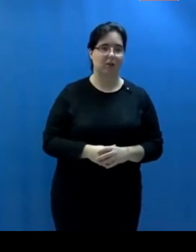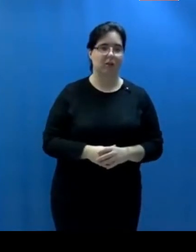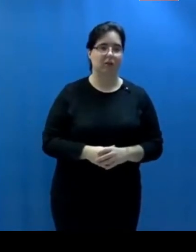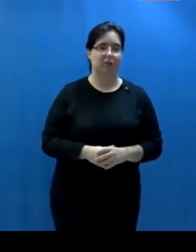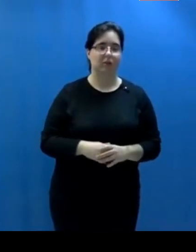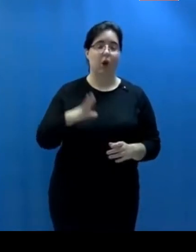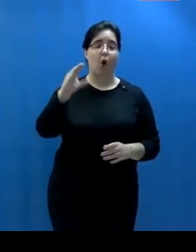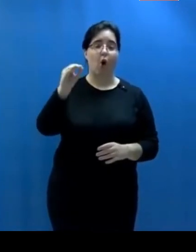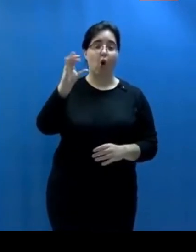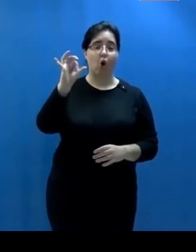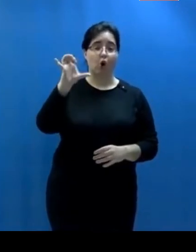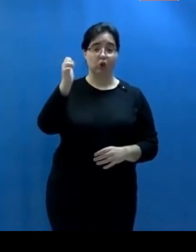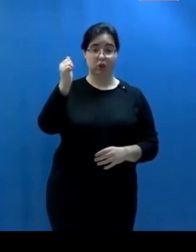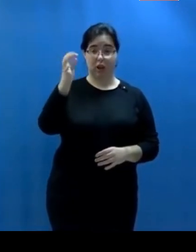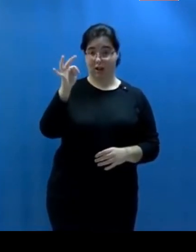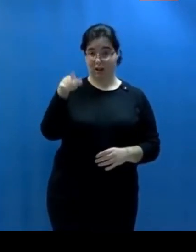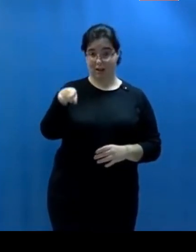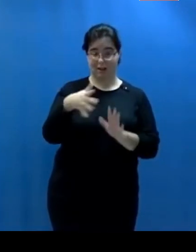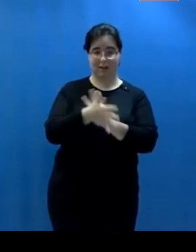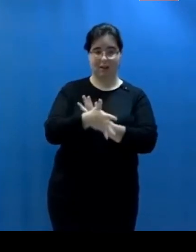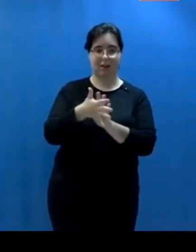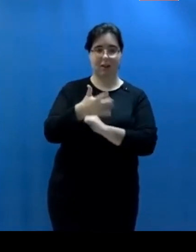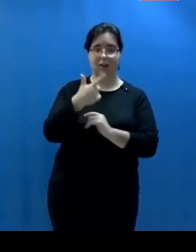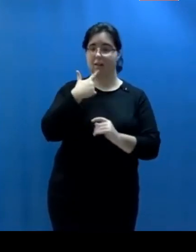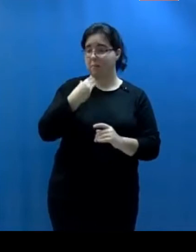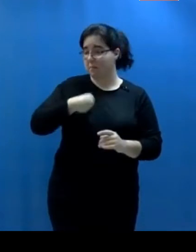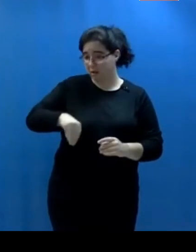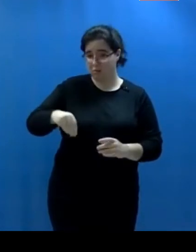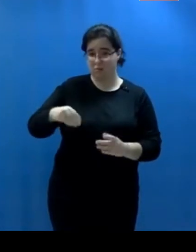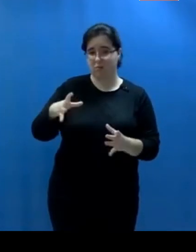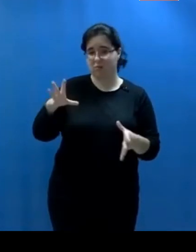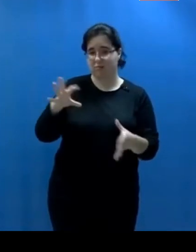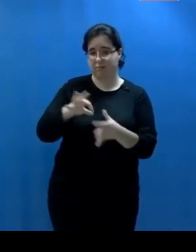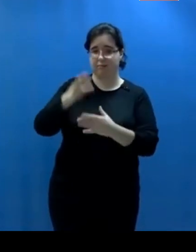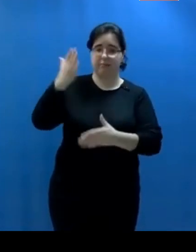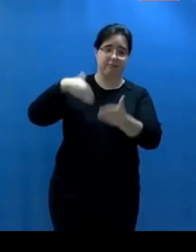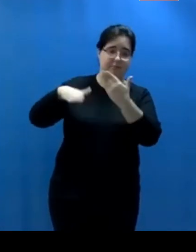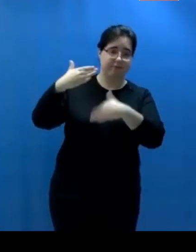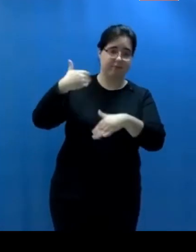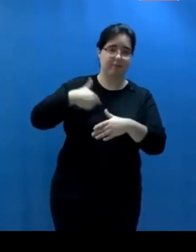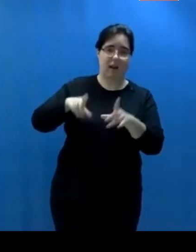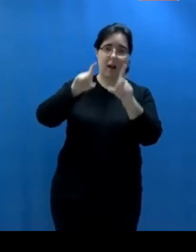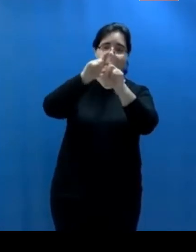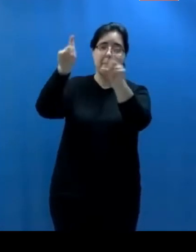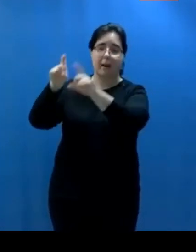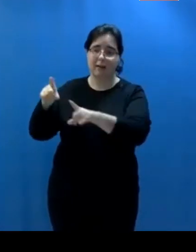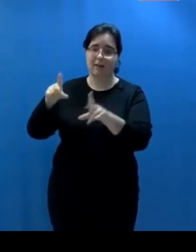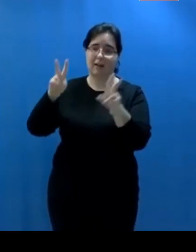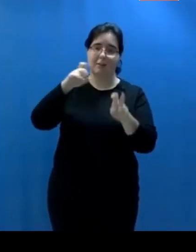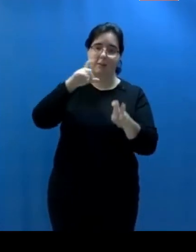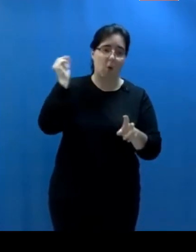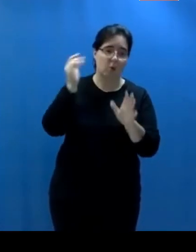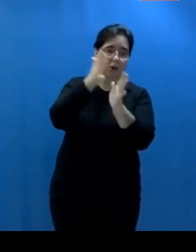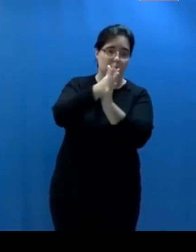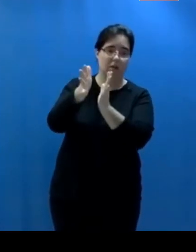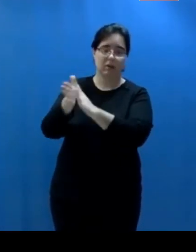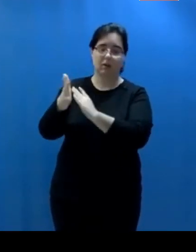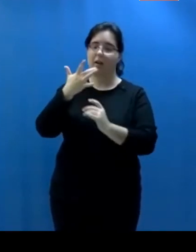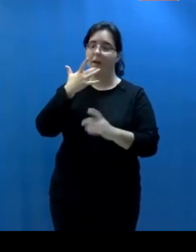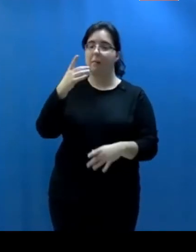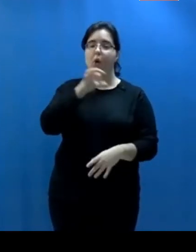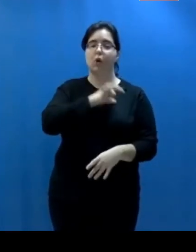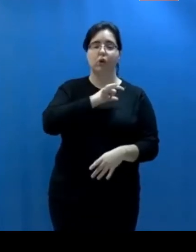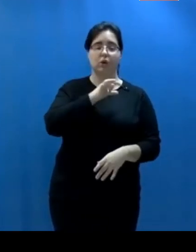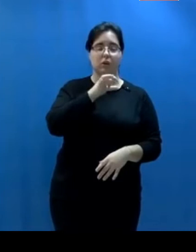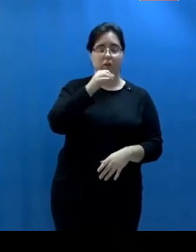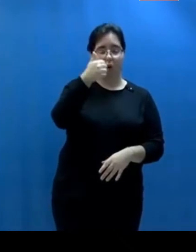no deixa de ser un poc el que corroborà el que ja estàvem confessant empresaris i la trama Gürtel, el senyor Pablo Crespo, que recordem que era